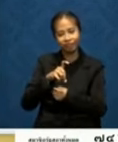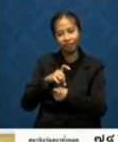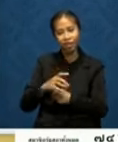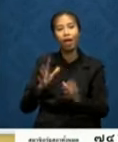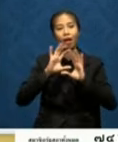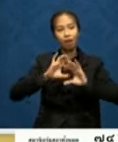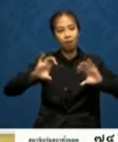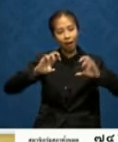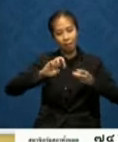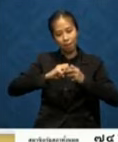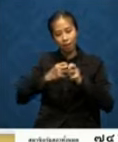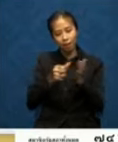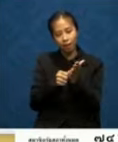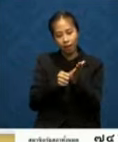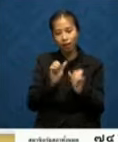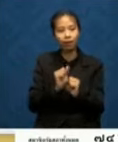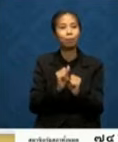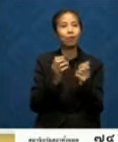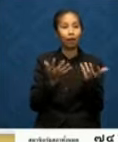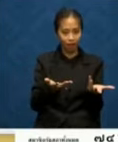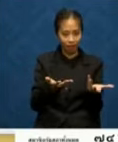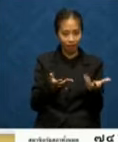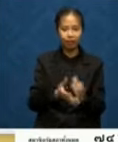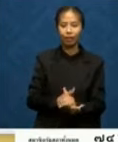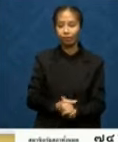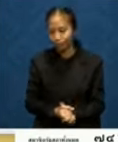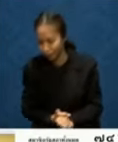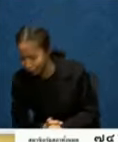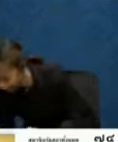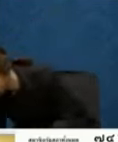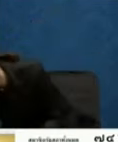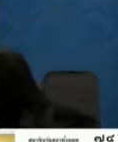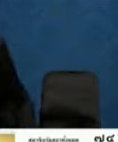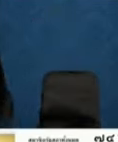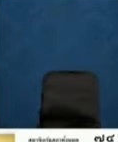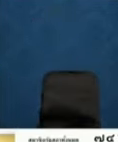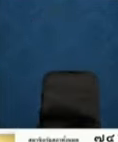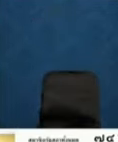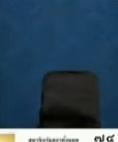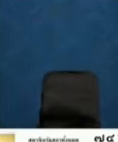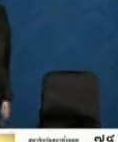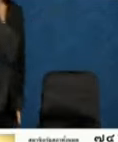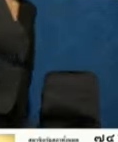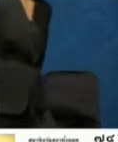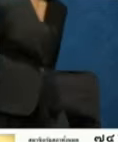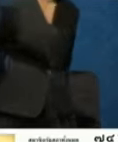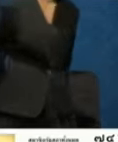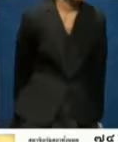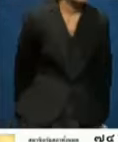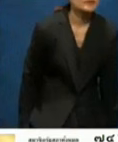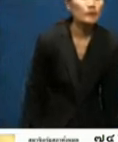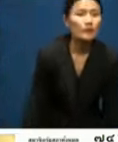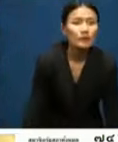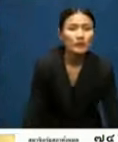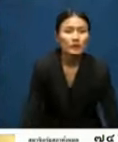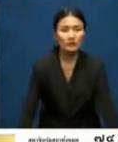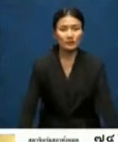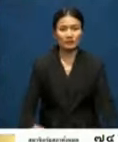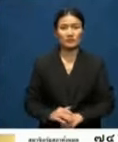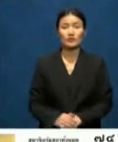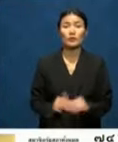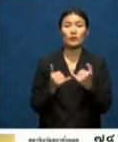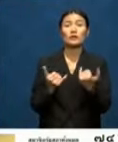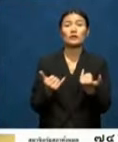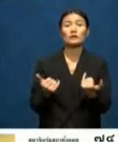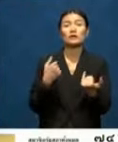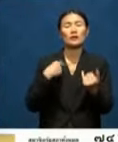จากแก้ไขอย่างไรท่านประธานครับรัฐบาลต้องเน้นนโยบายพลังงานทางเลือกเป็นพลังงานสะอาดเช่นพลังงานลม